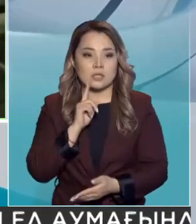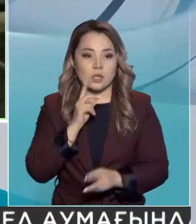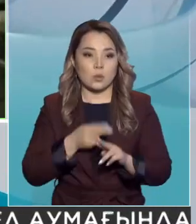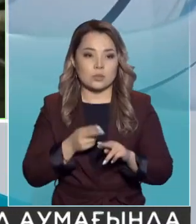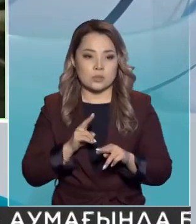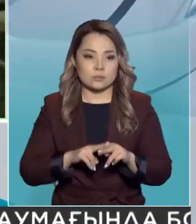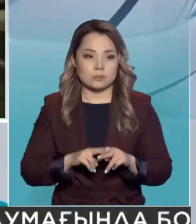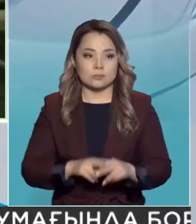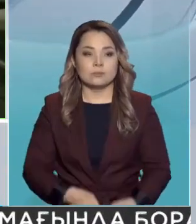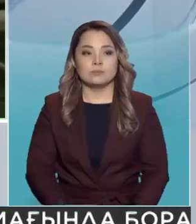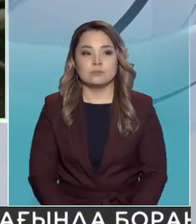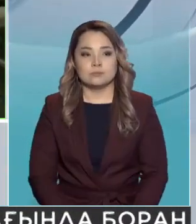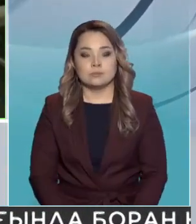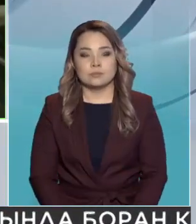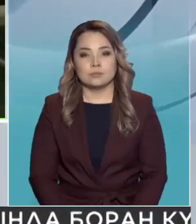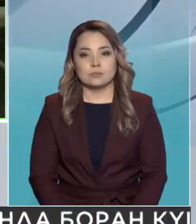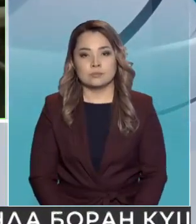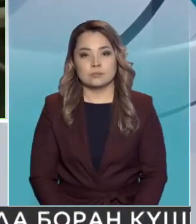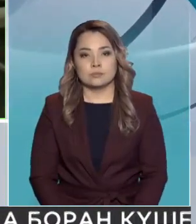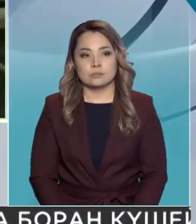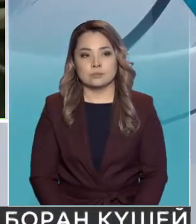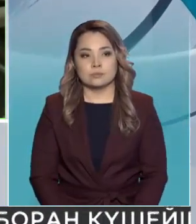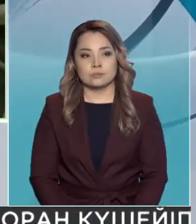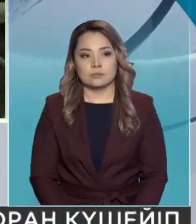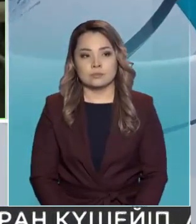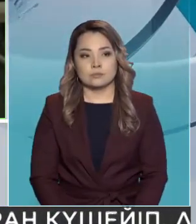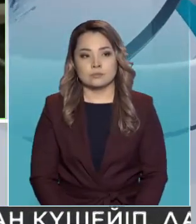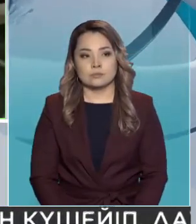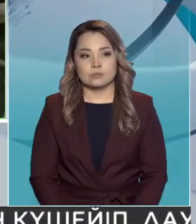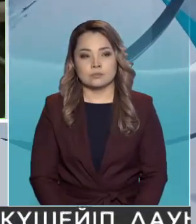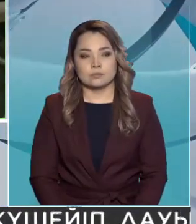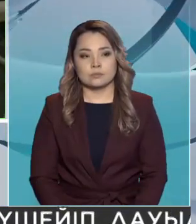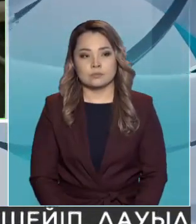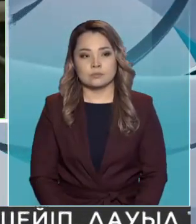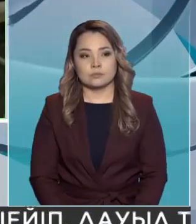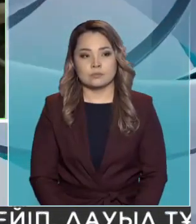Студия. Асима, рахмет. Жолаушыларымыз діттеген жерде аман есен жетсін.